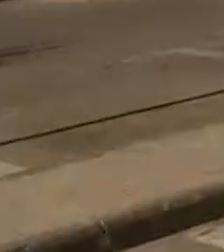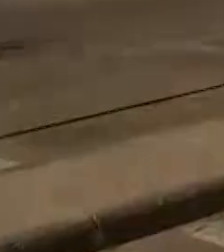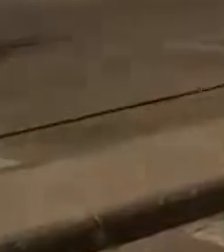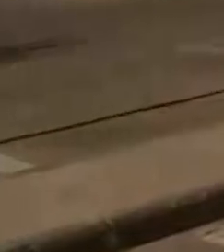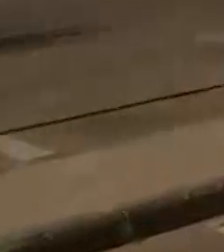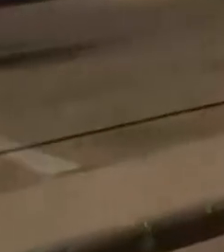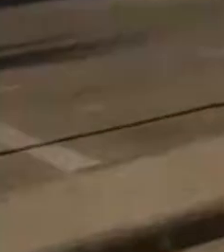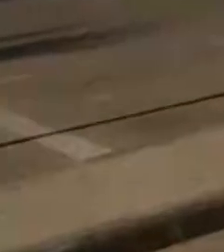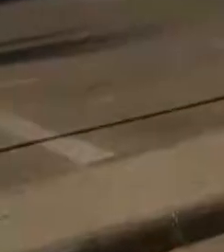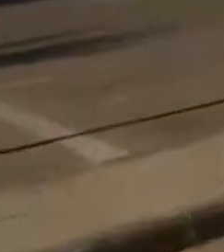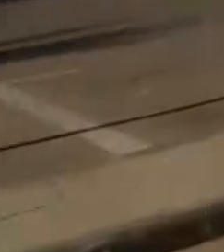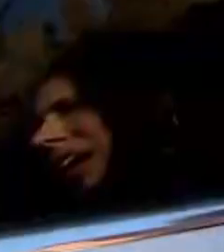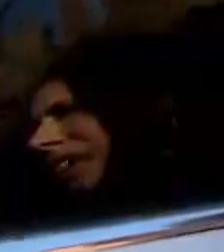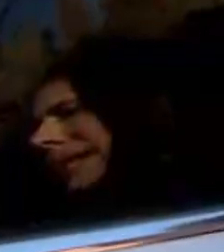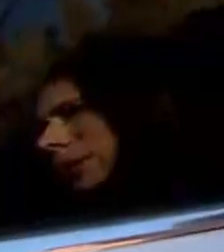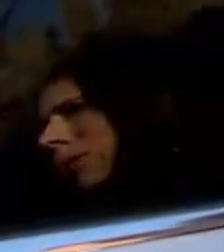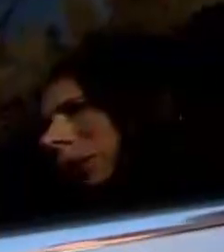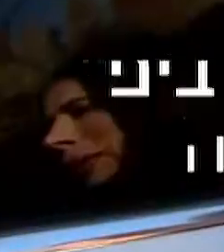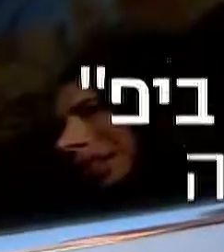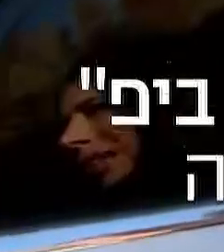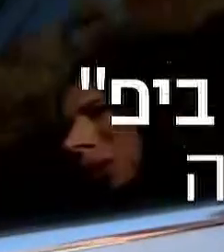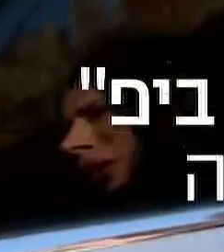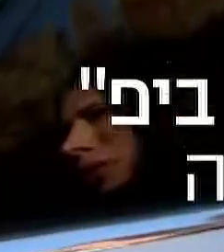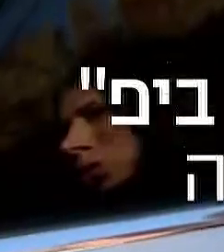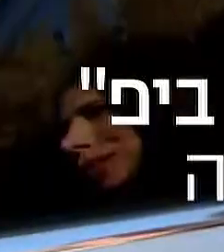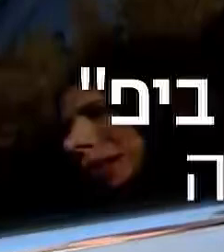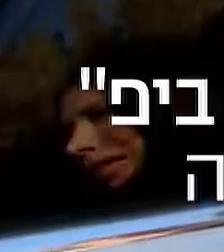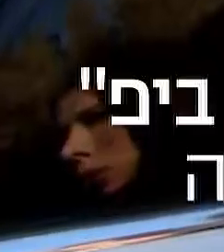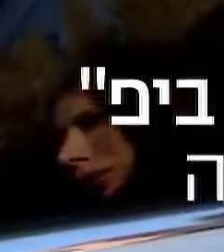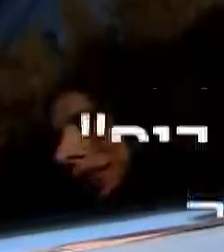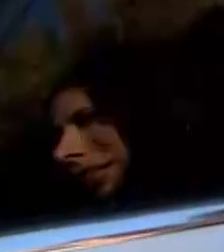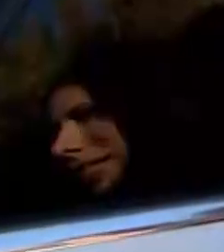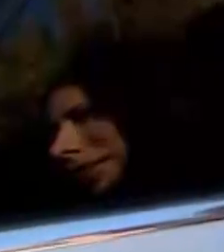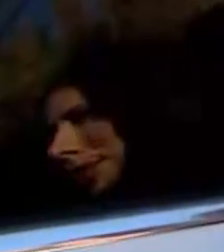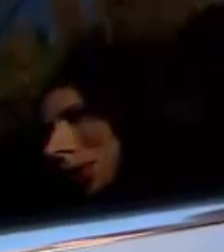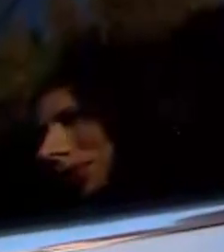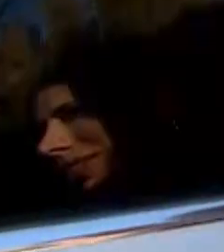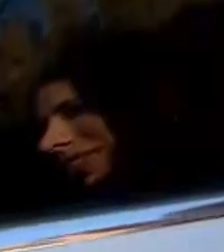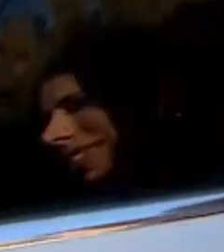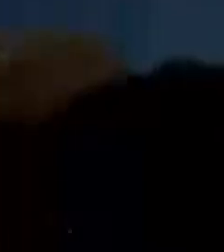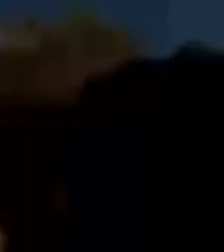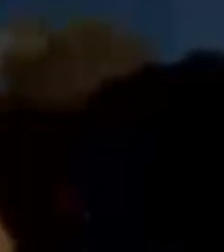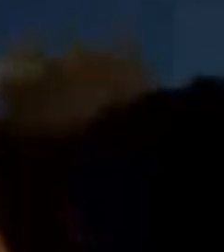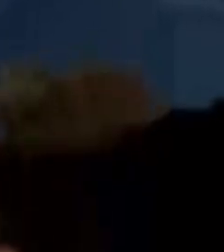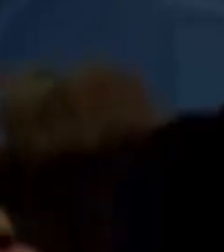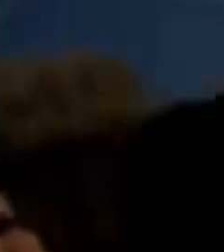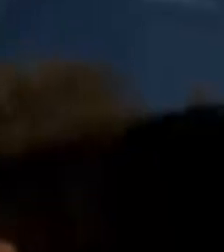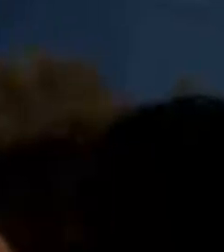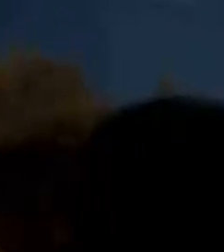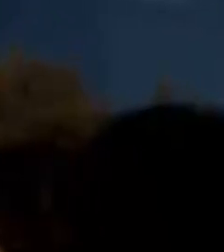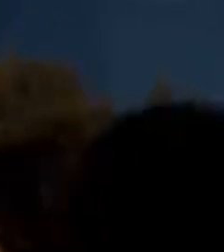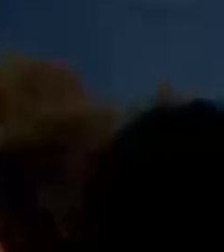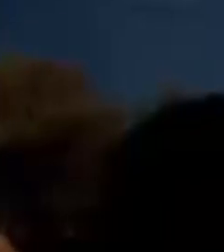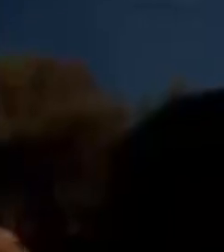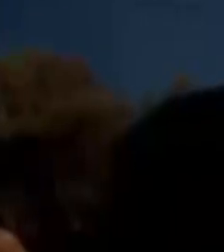מתחיל לצפצף, זה בלתי נסבל. הצפצוף מאוד מטריד, את לא יכולה לעשות שום דבר בעצם חוץ מלהתייחס לצפצוף. הציון הוא בין 3-4, כי גם